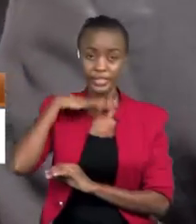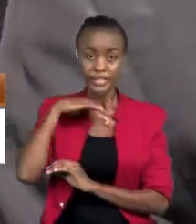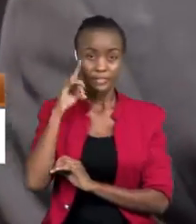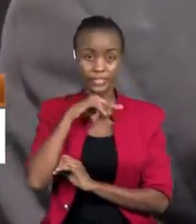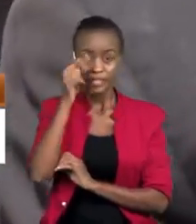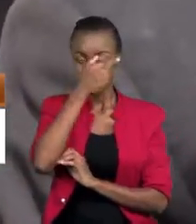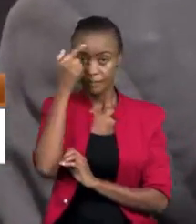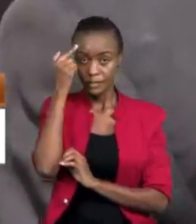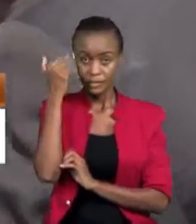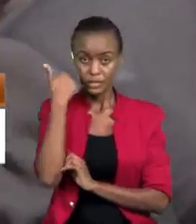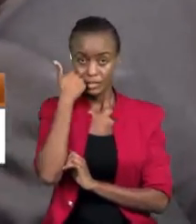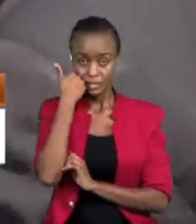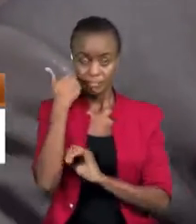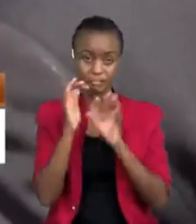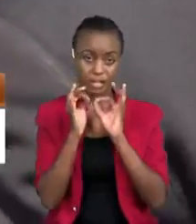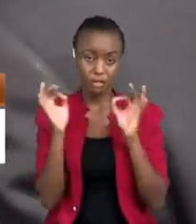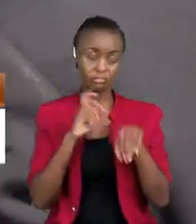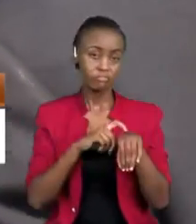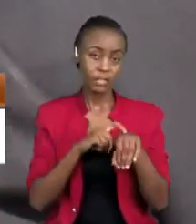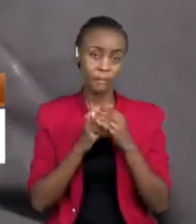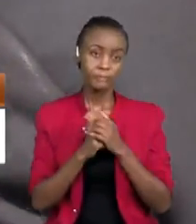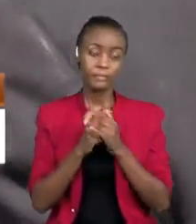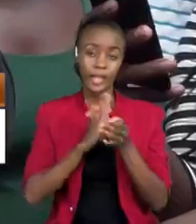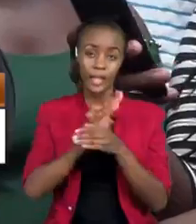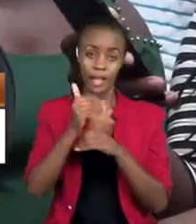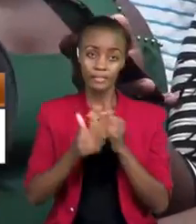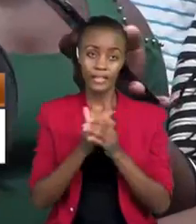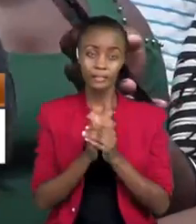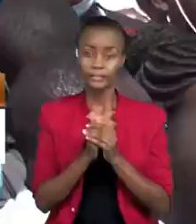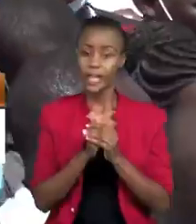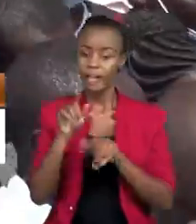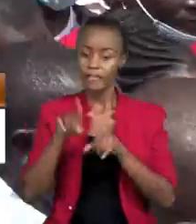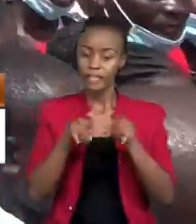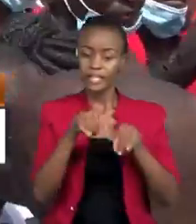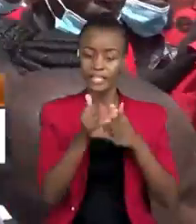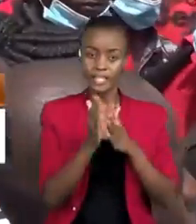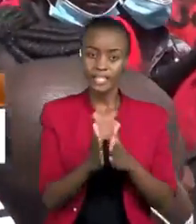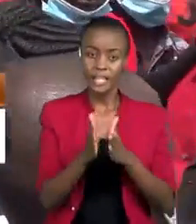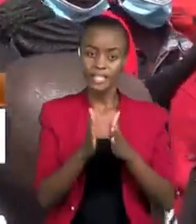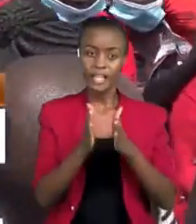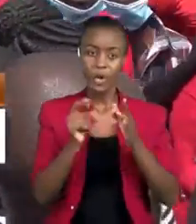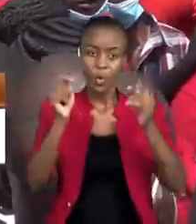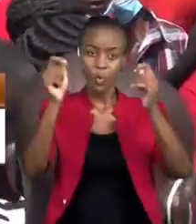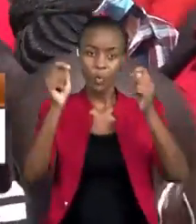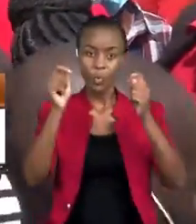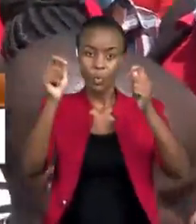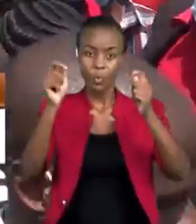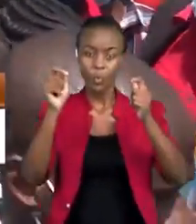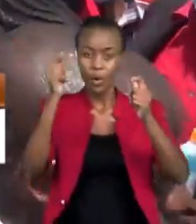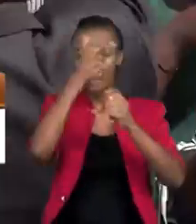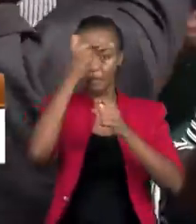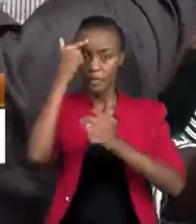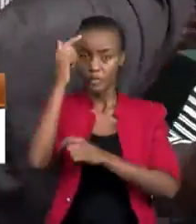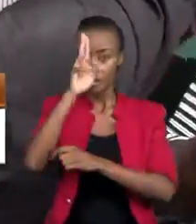baada ya kuugua kwa muda mrefu. Huku haya yakijiri, baadhi ya viongozi kutoka Kisii wameandamana baada ya maafisa wa polisi